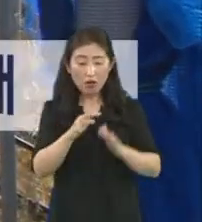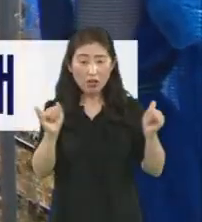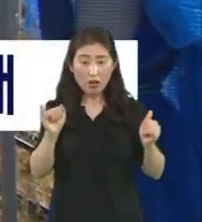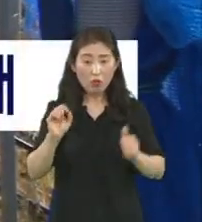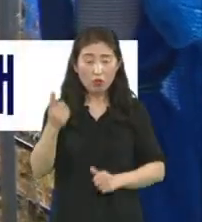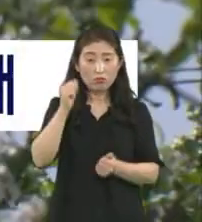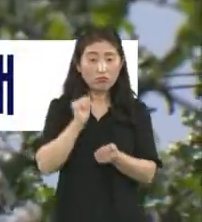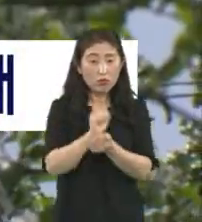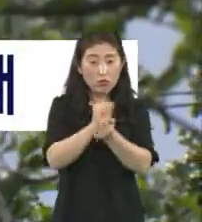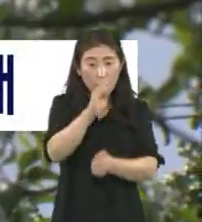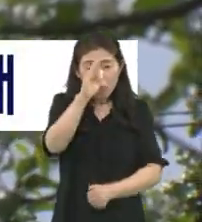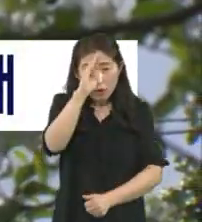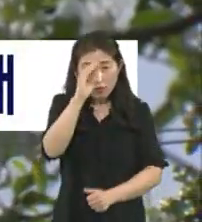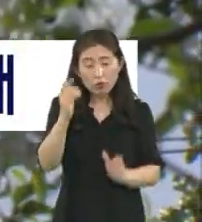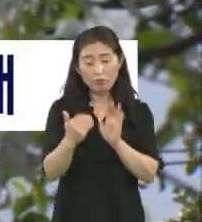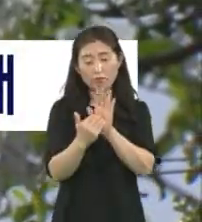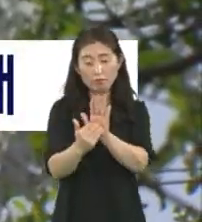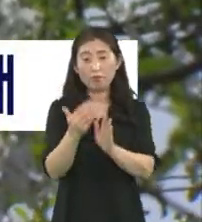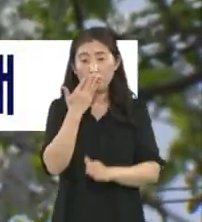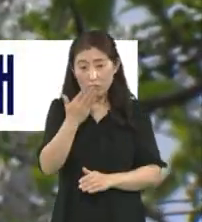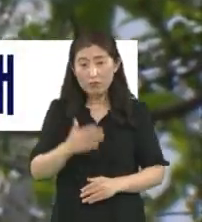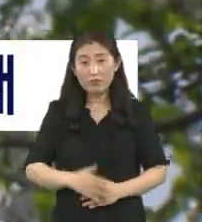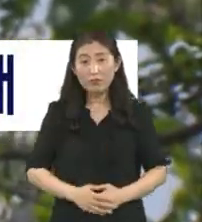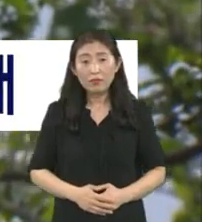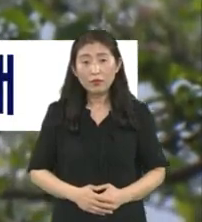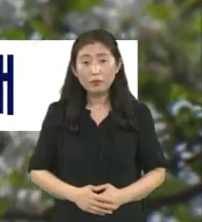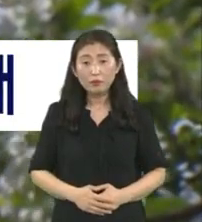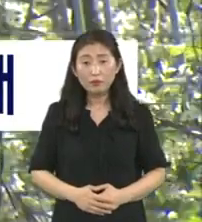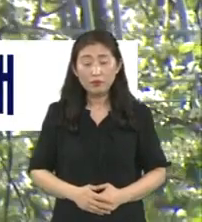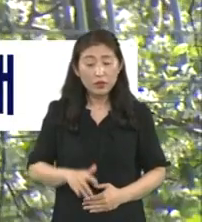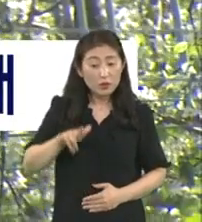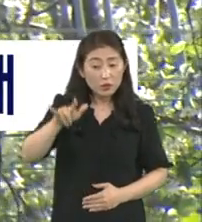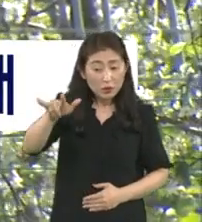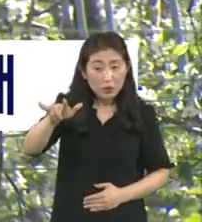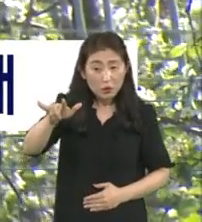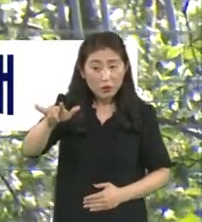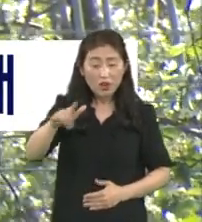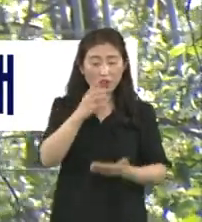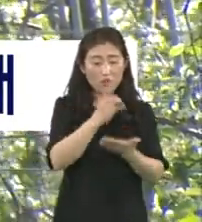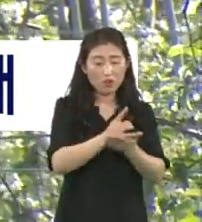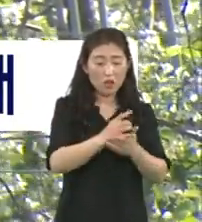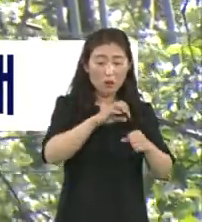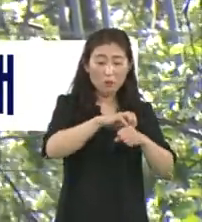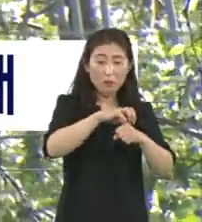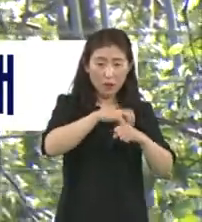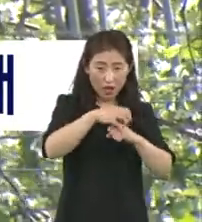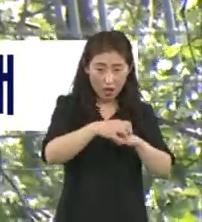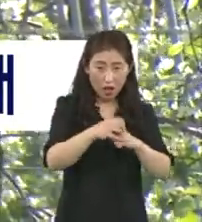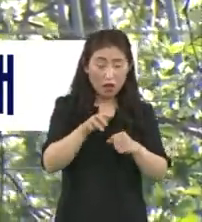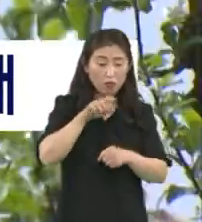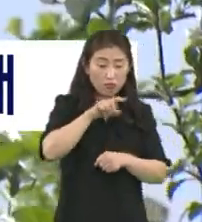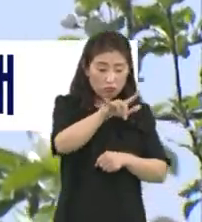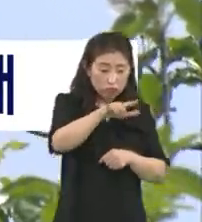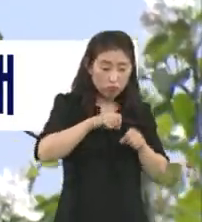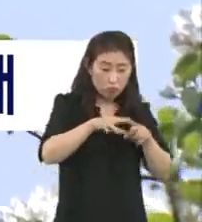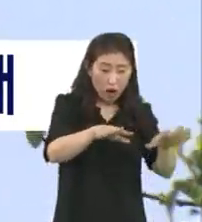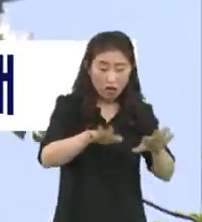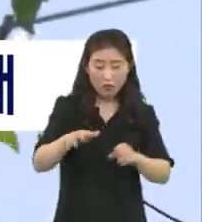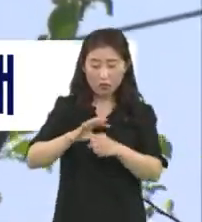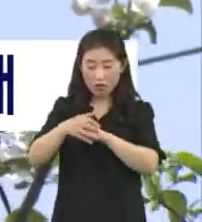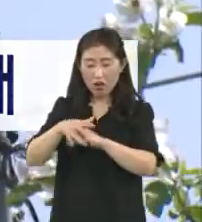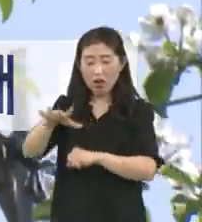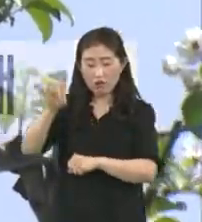전염되는 과수 화상병도 예방할 수 있습니다. 드론 인공수분은 천안 배농가에 이어 사과에는 이번에 처음 시도되는